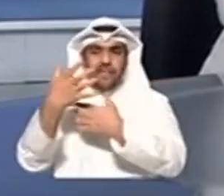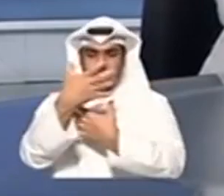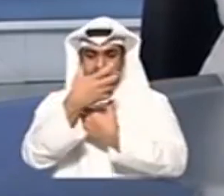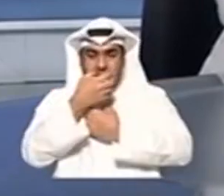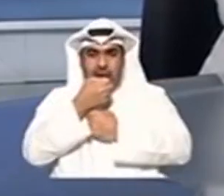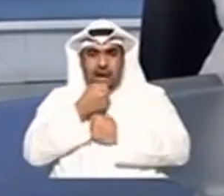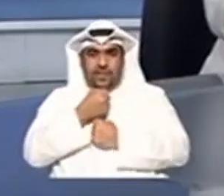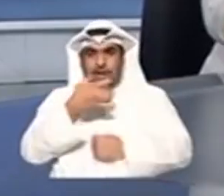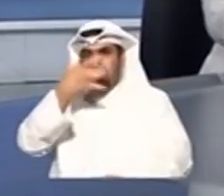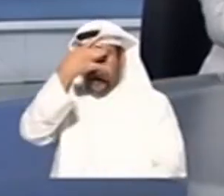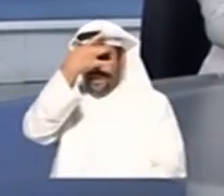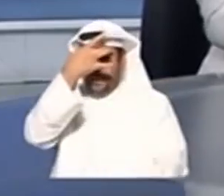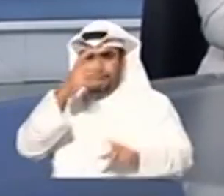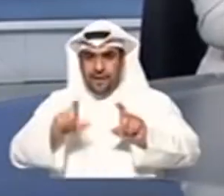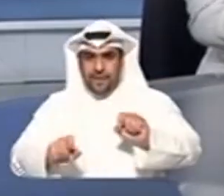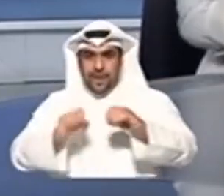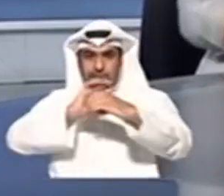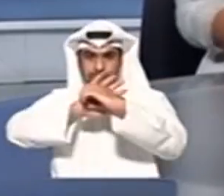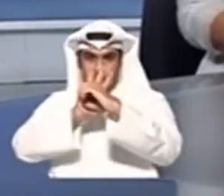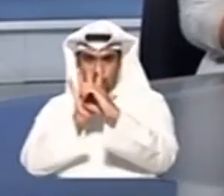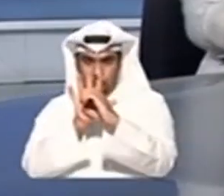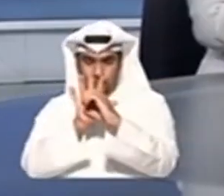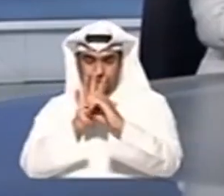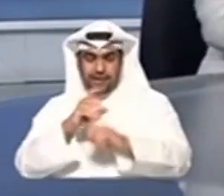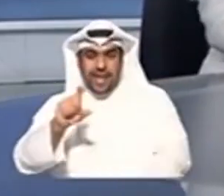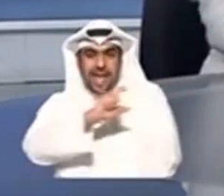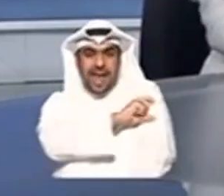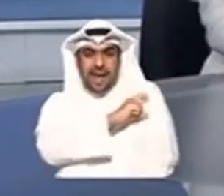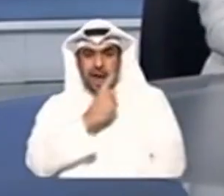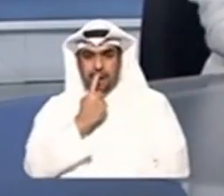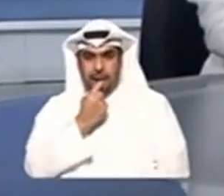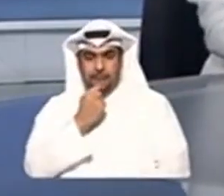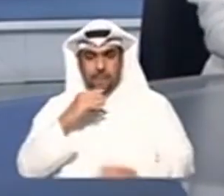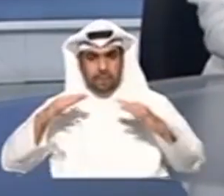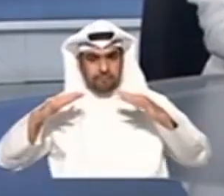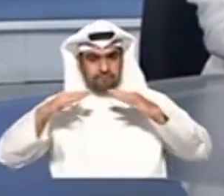الجمعية المساند للجهات الحكومية خلال هذه الأزمة.